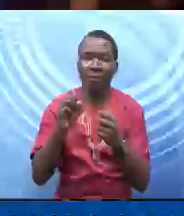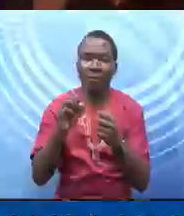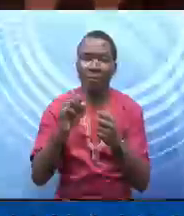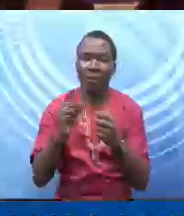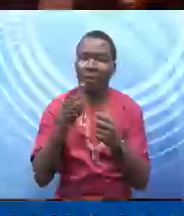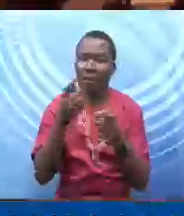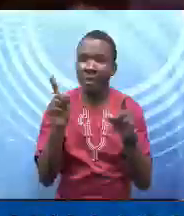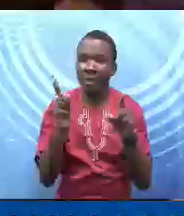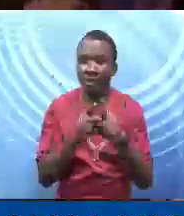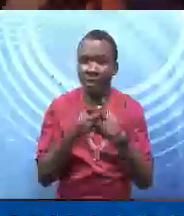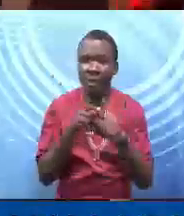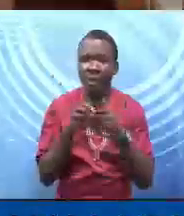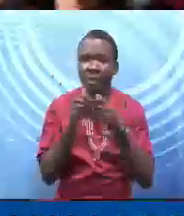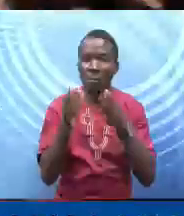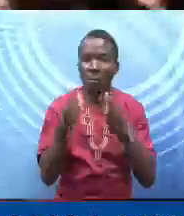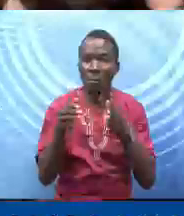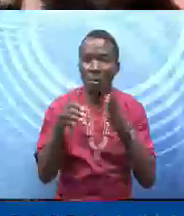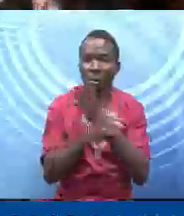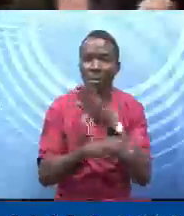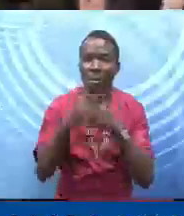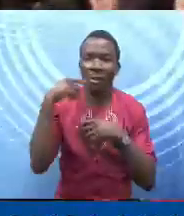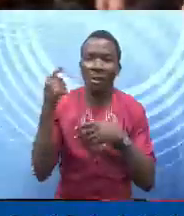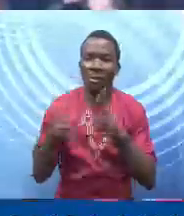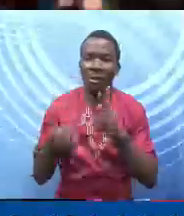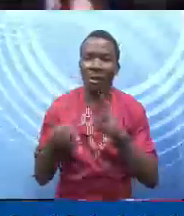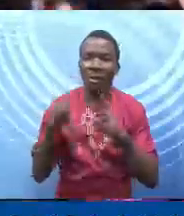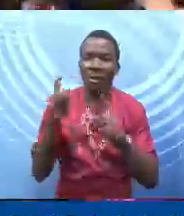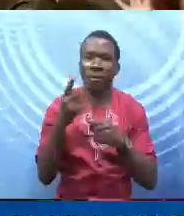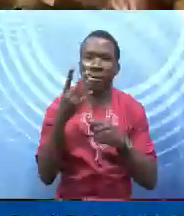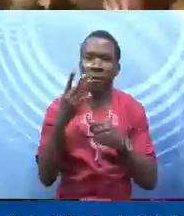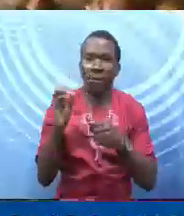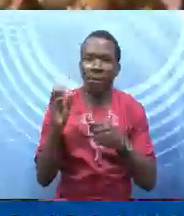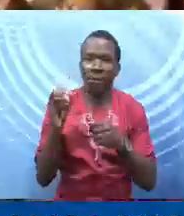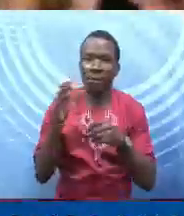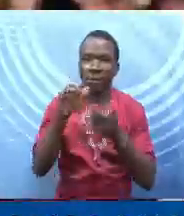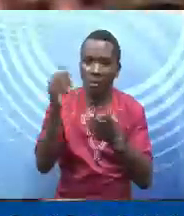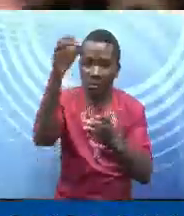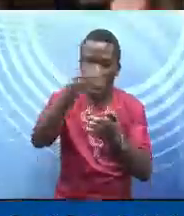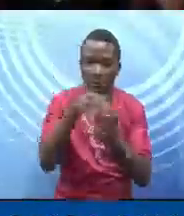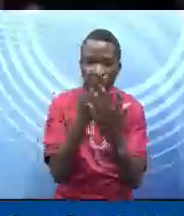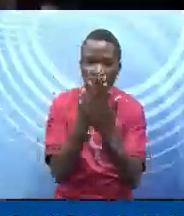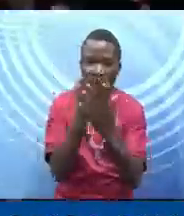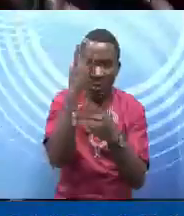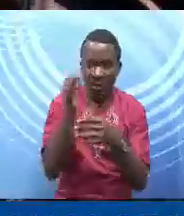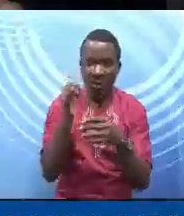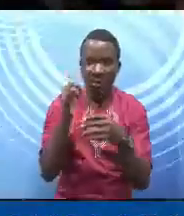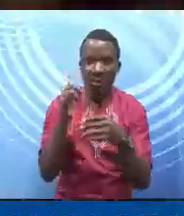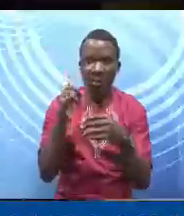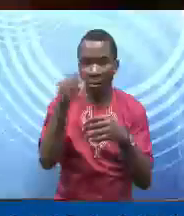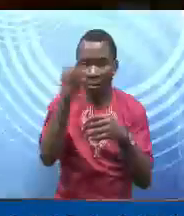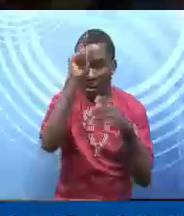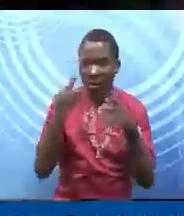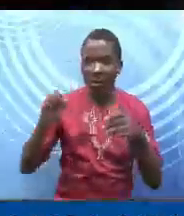cyubuye na Vladimir Putin. Abantu bagera ku 1400 bakaba batawe muri yombi ubwo abaturage bigaragambyaga nyuma